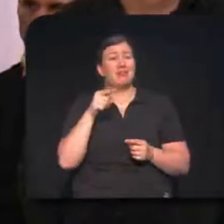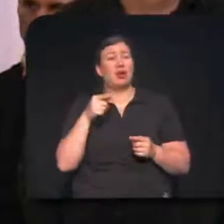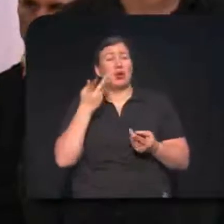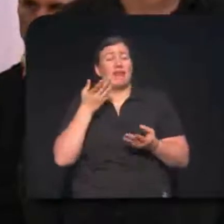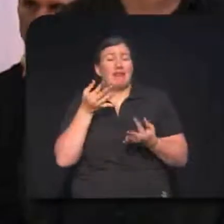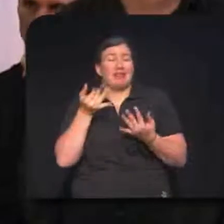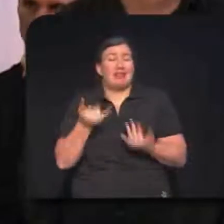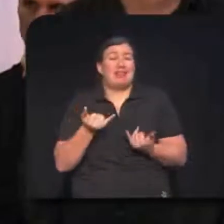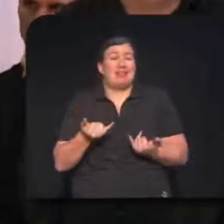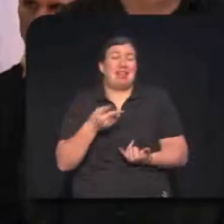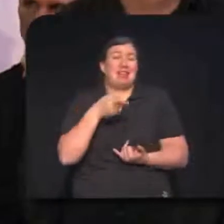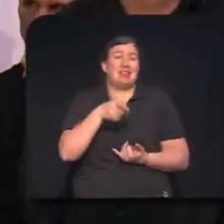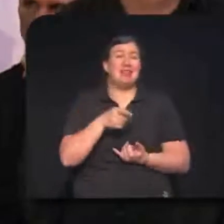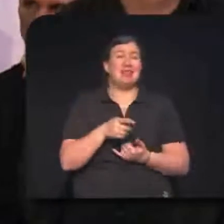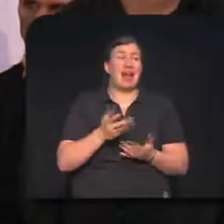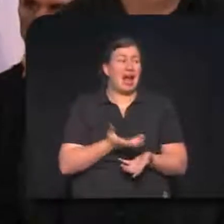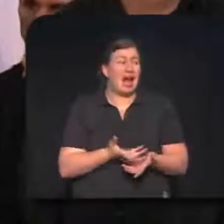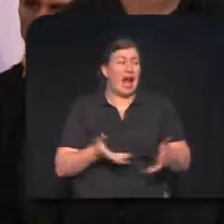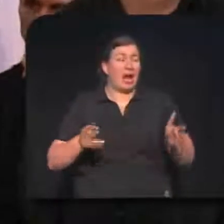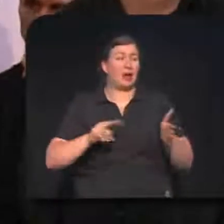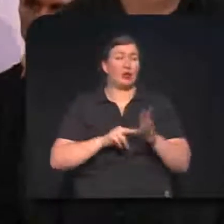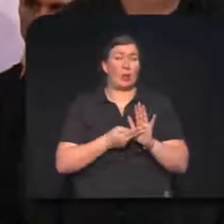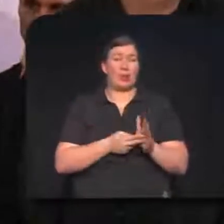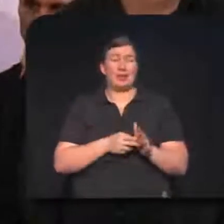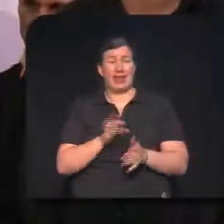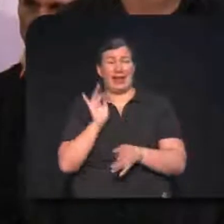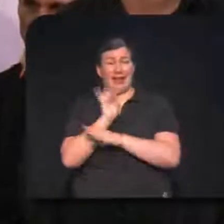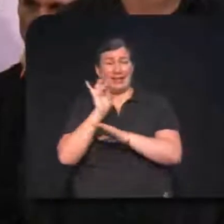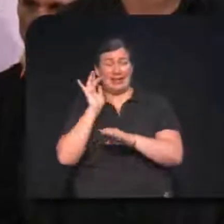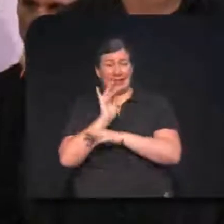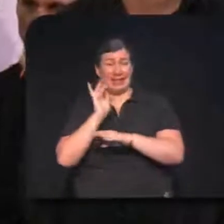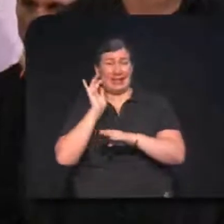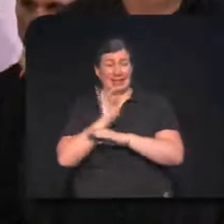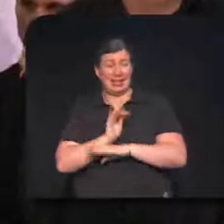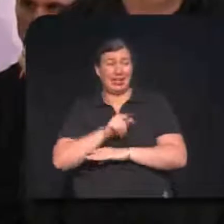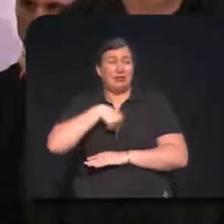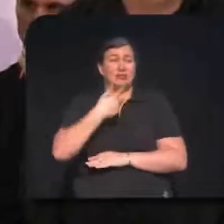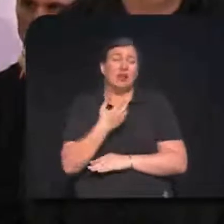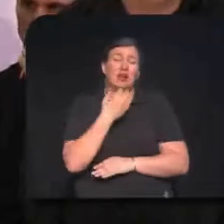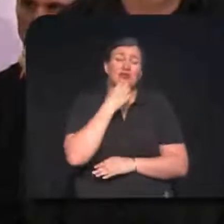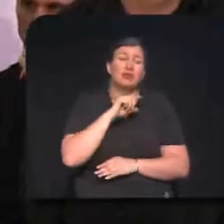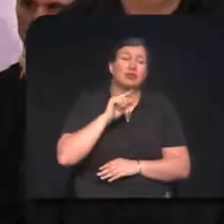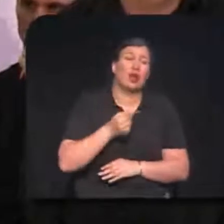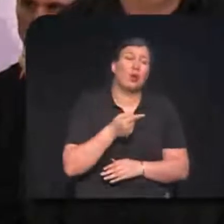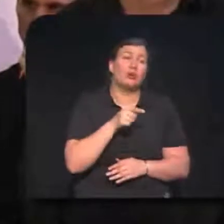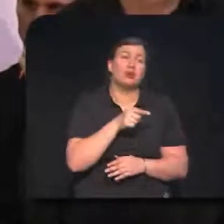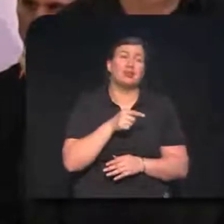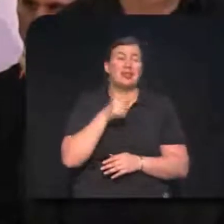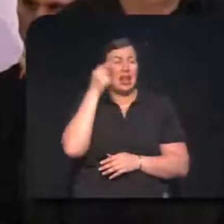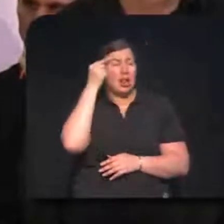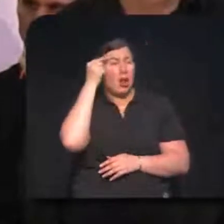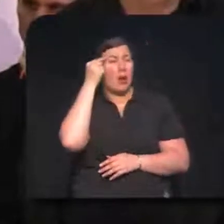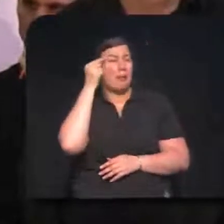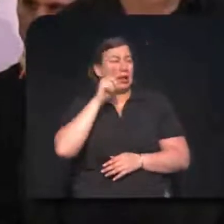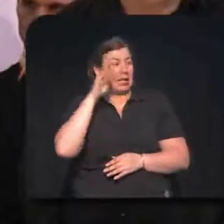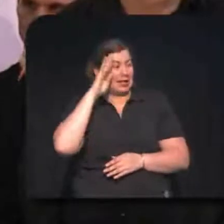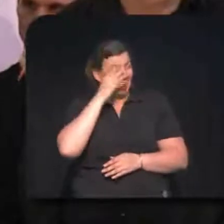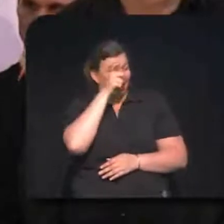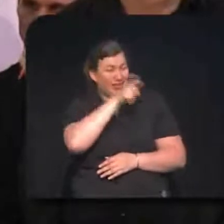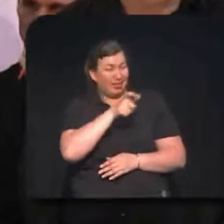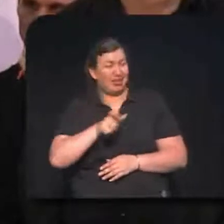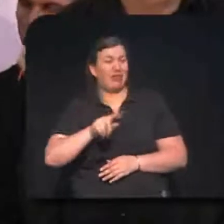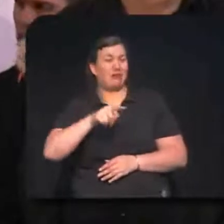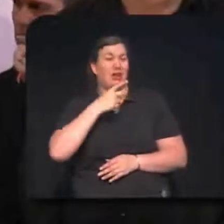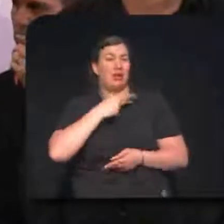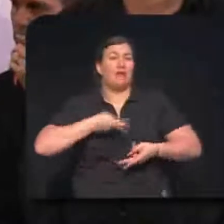kritisieren dann wäre es doch schön wenn wir dann auch die Gläubiger kennen das gegebenenfalls Rück abzuwickeln da steht das Wort gegebenenfalls